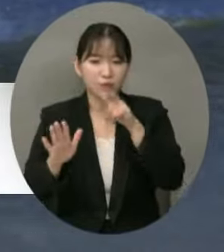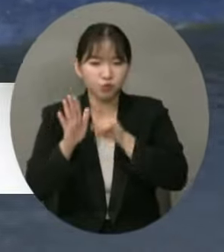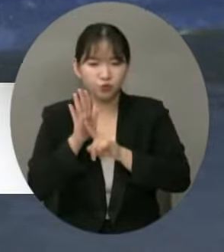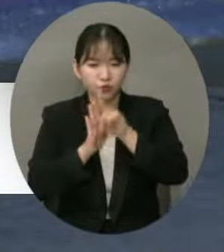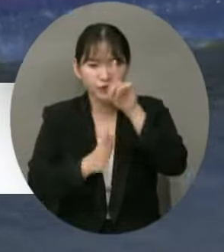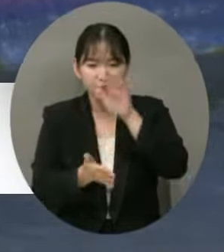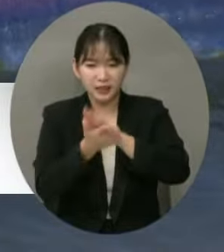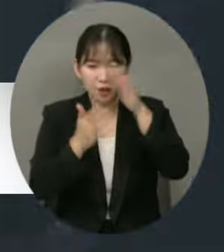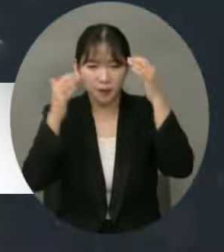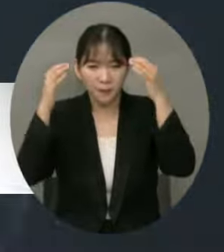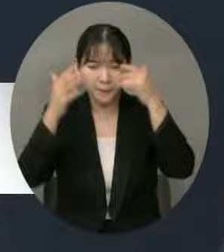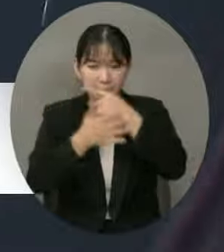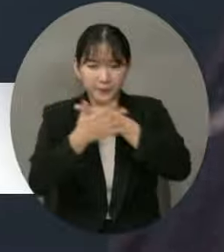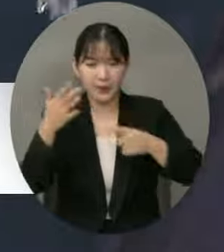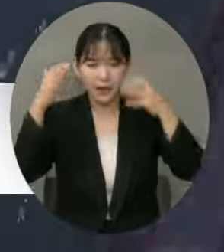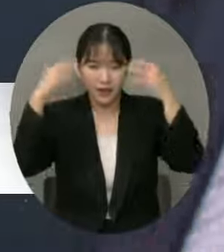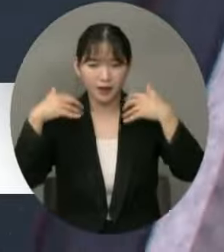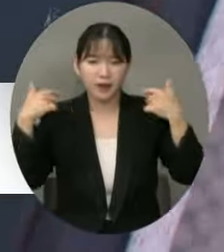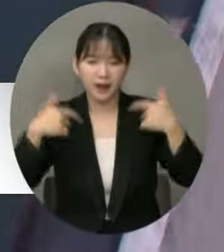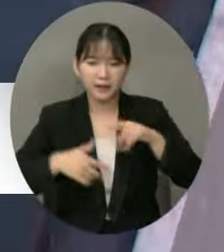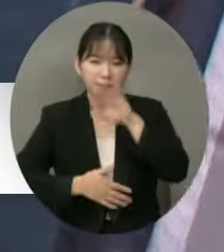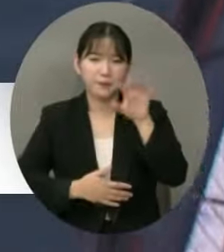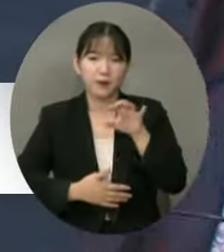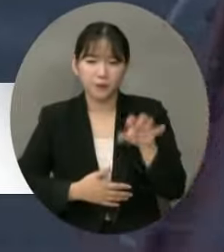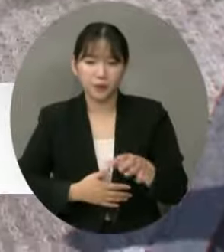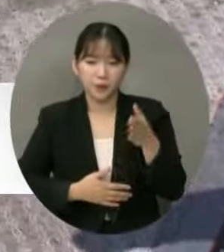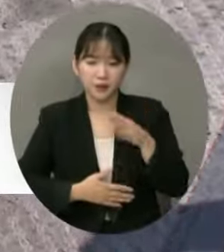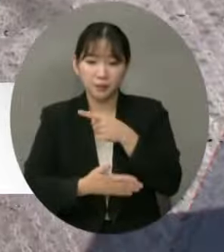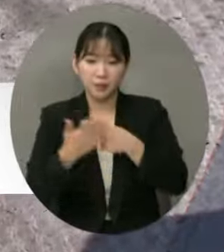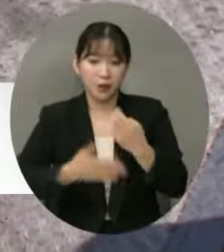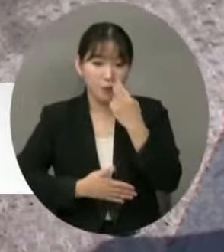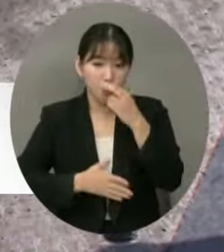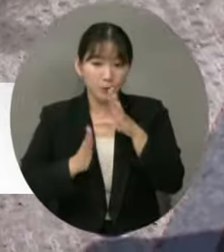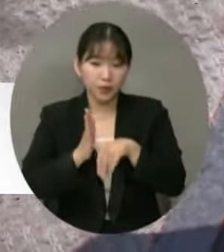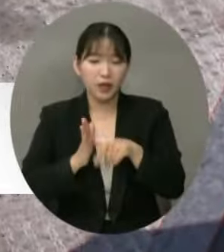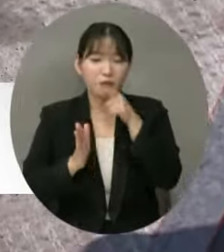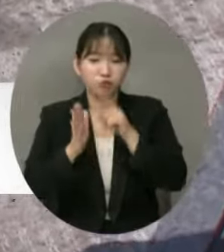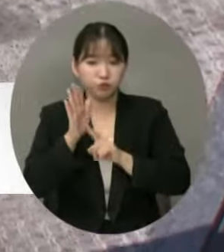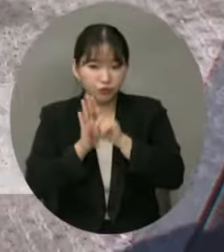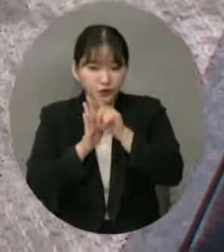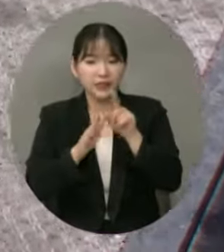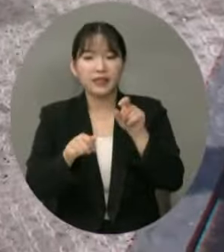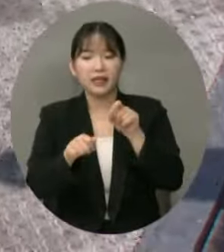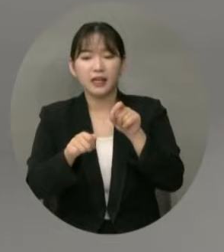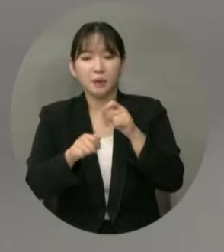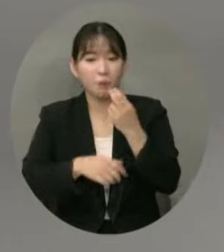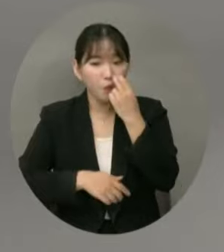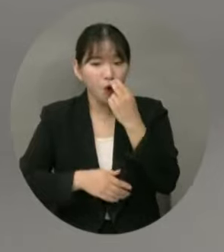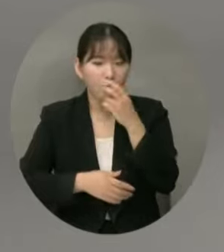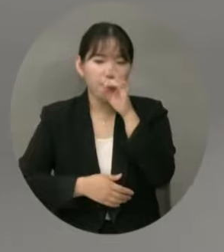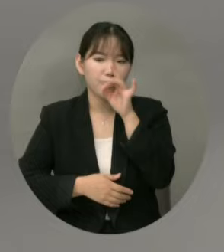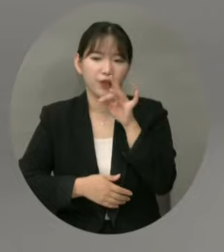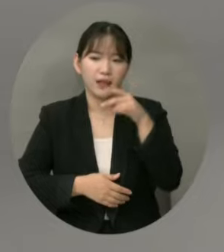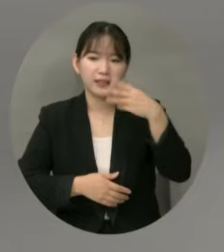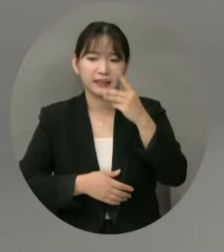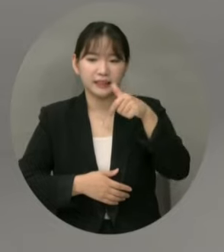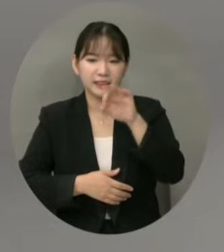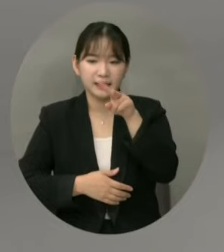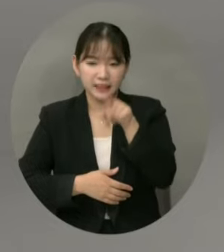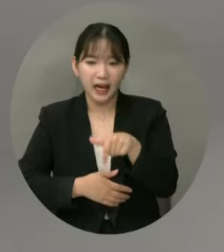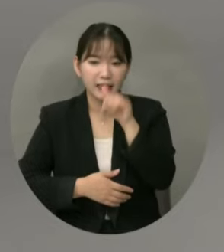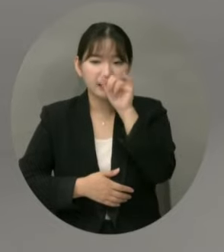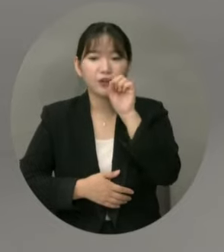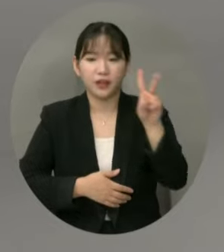여름마다 반복되지만 어민들의 재해보험 항목에서 고수 오는 별도의 특약 사항입니다 또 재난 지원금